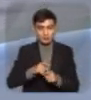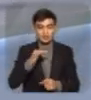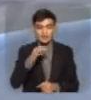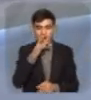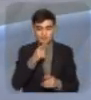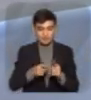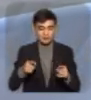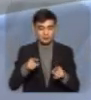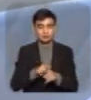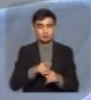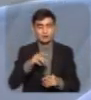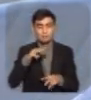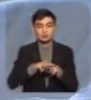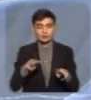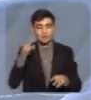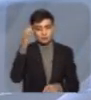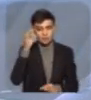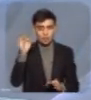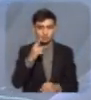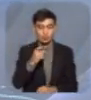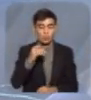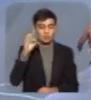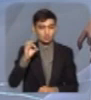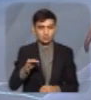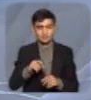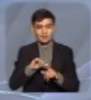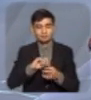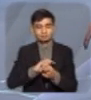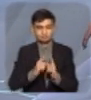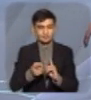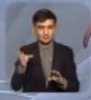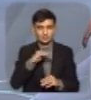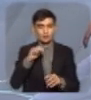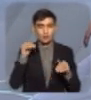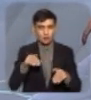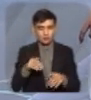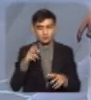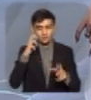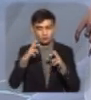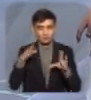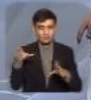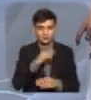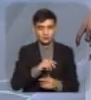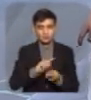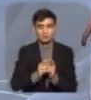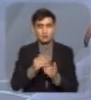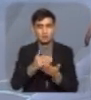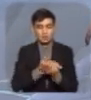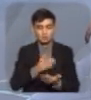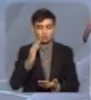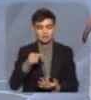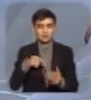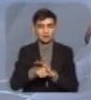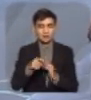Министерстве образования намерены на 100% обновить все программы в вузах и колледжах. Ведомство считает, что необходимость в этом назрела давно